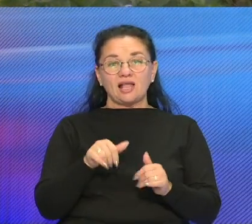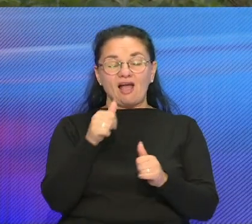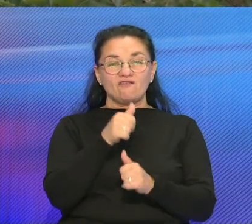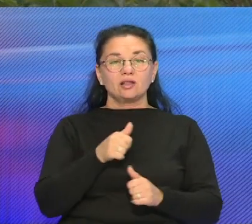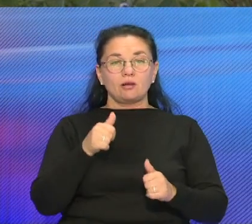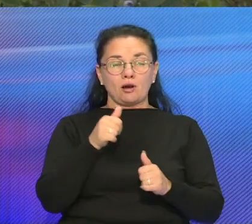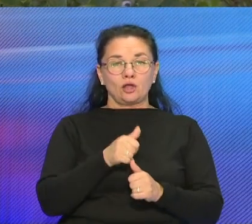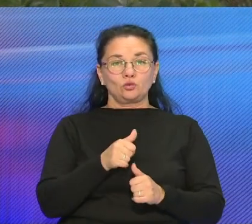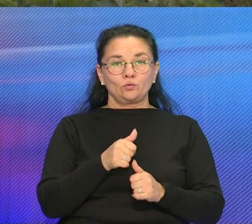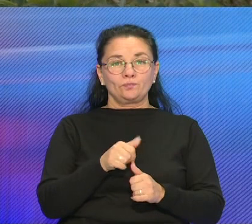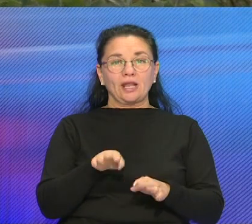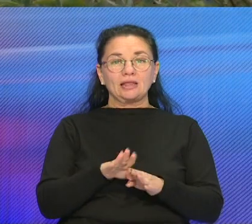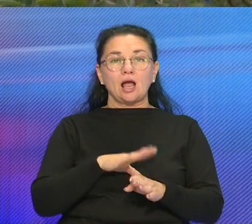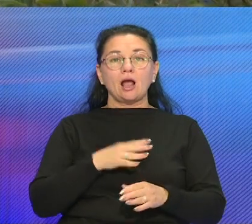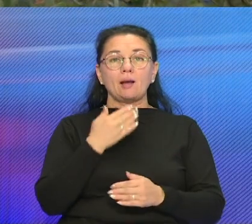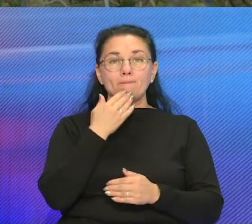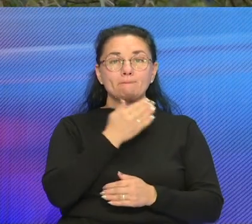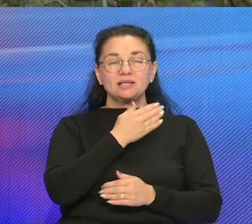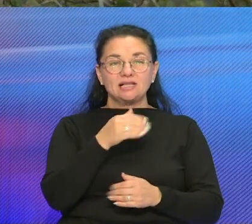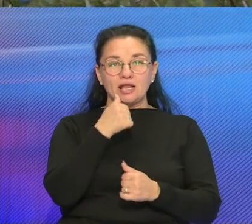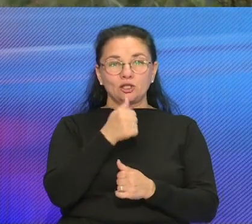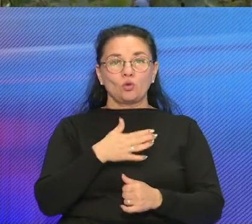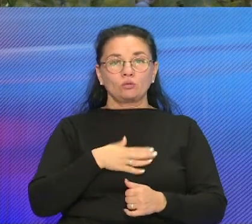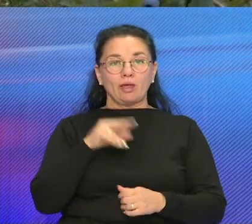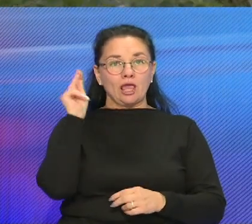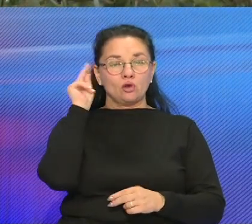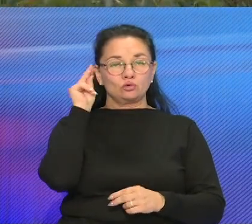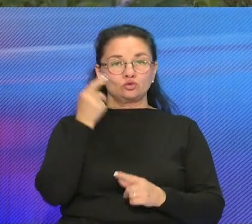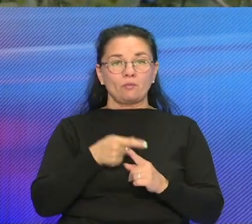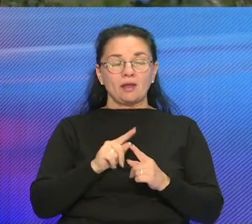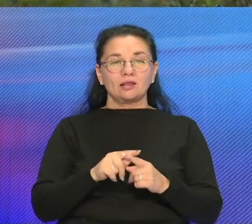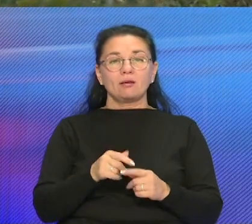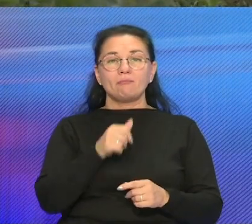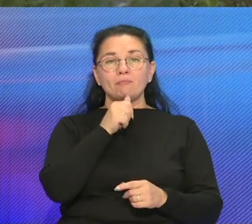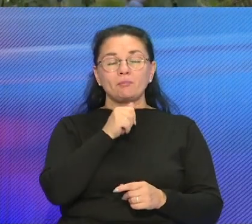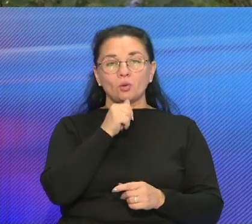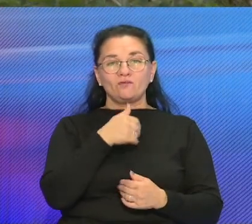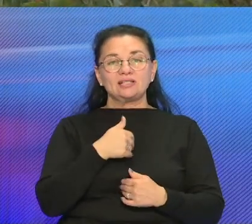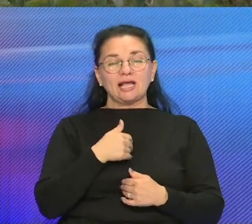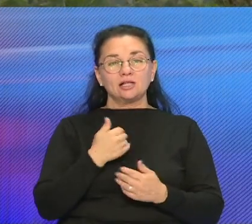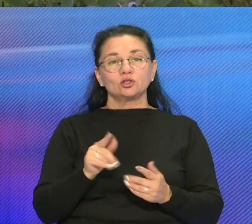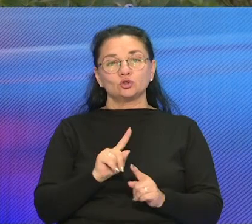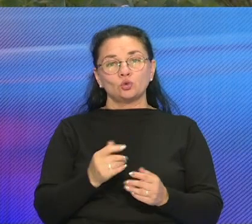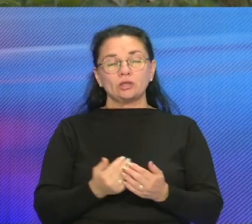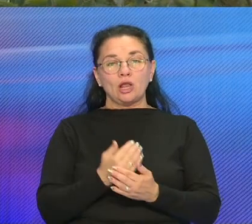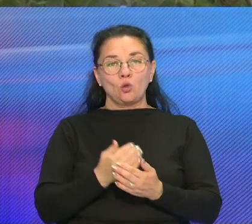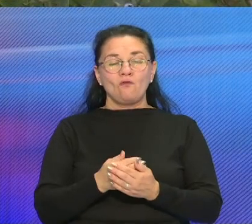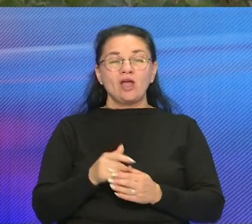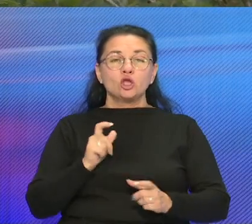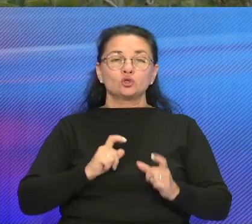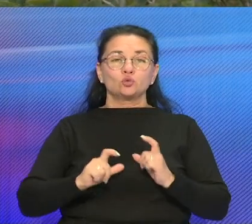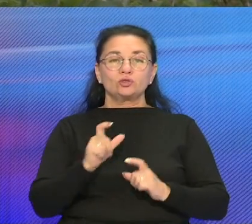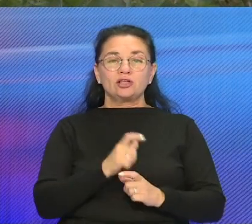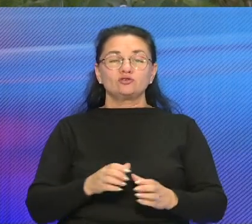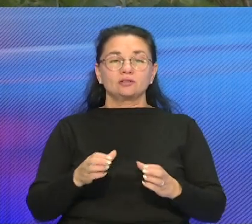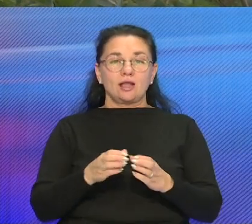это будет мой последний год учебы, вот, то это последний шанс пробовать себе что-то новое. Вот, например, студенческий отряд.